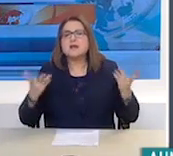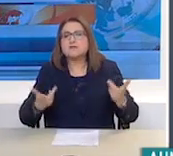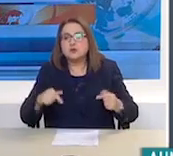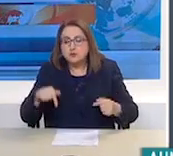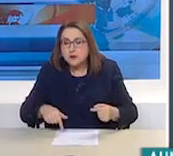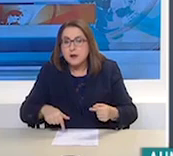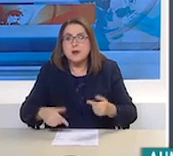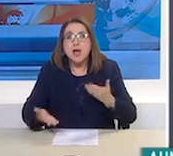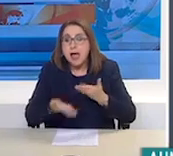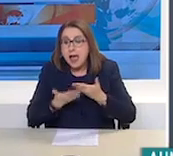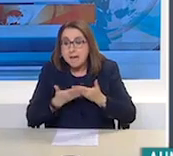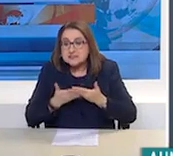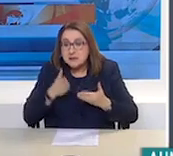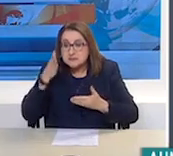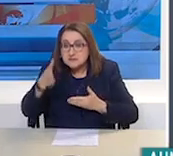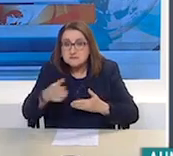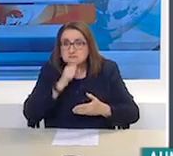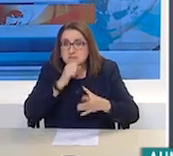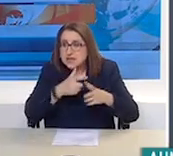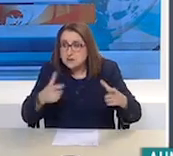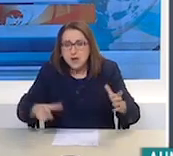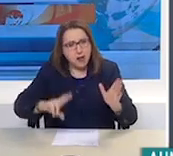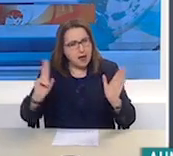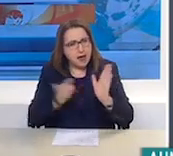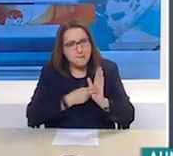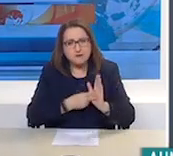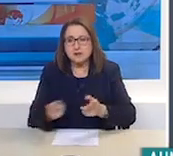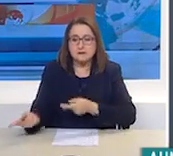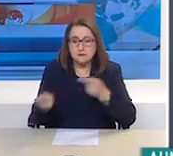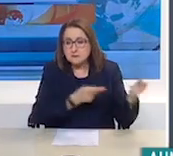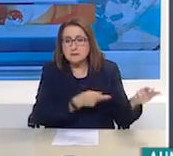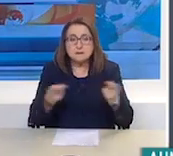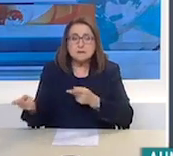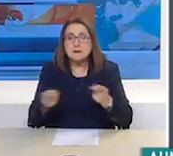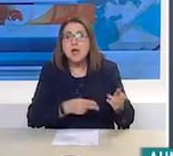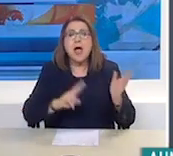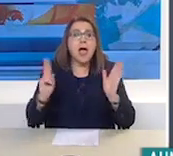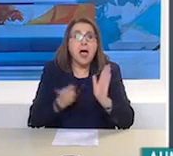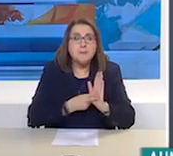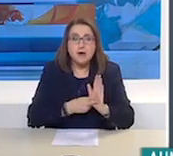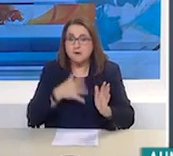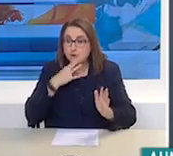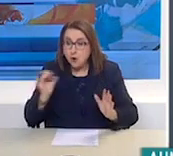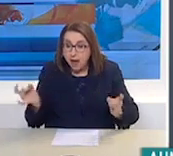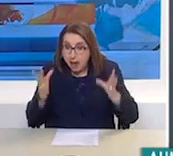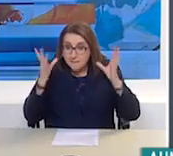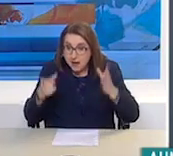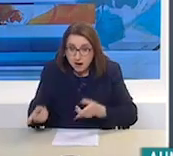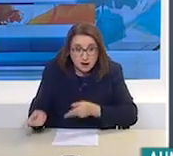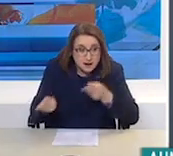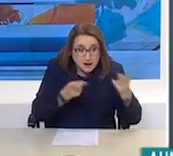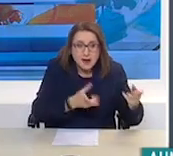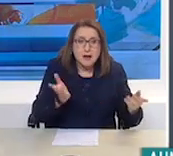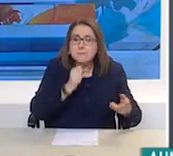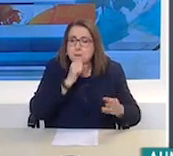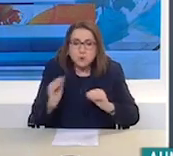άλλη, φαίνεται ότι είναι οι κύριοι παράγοντες για την εισαγωγή της νόσου σε αυτόν τον ευάλωτο πληθυσμό, με τραγικές, όπως είδαμε, συνέπειες.